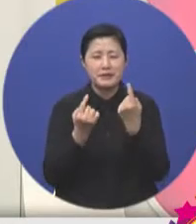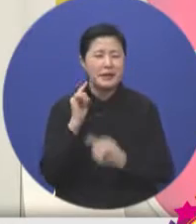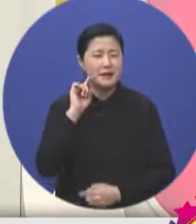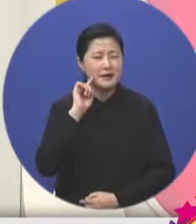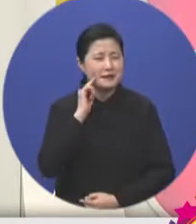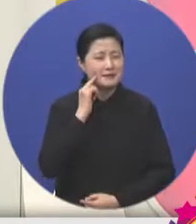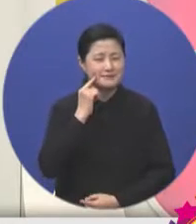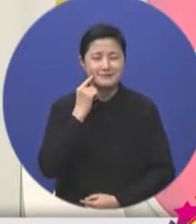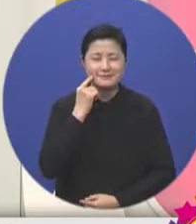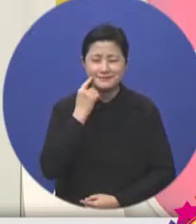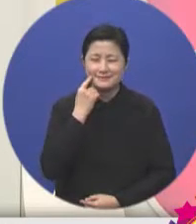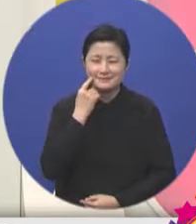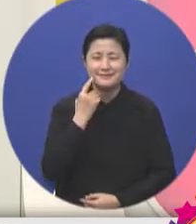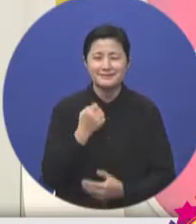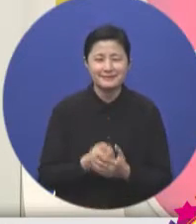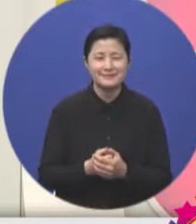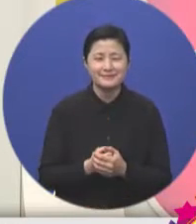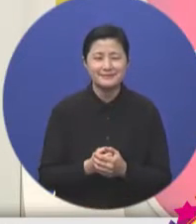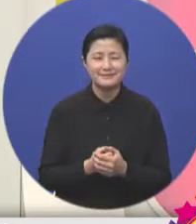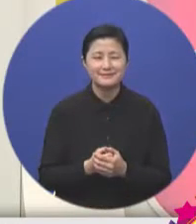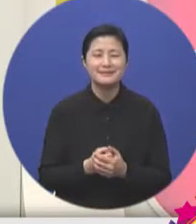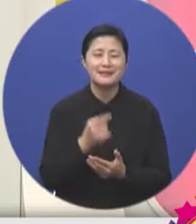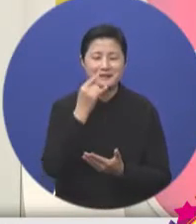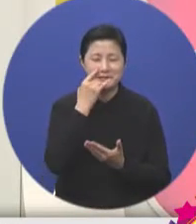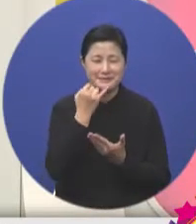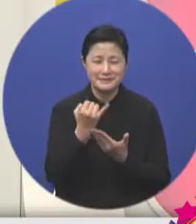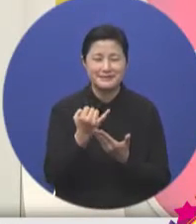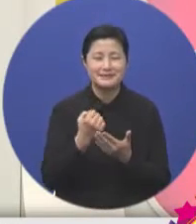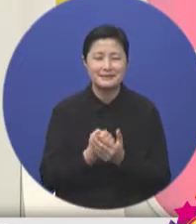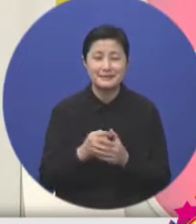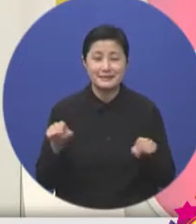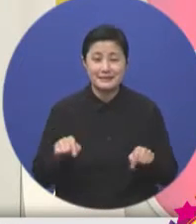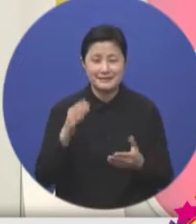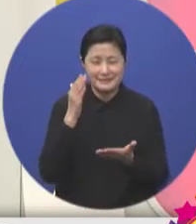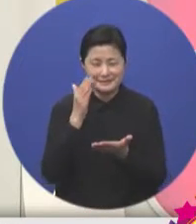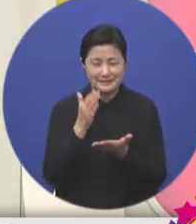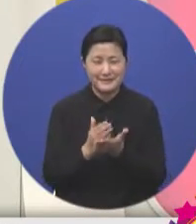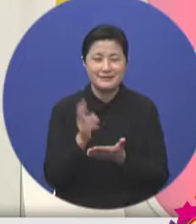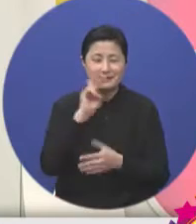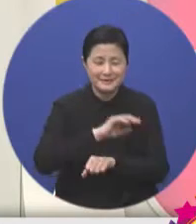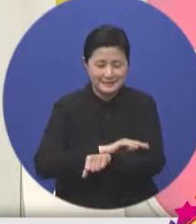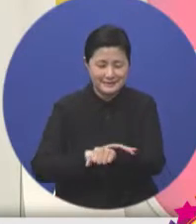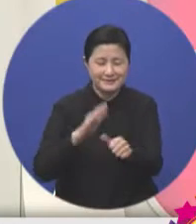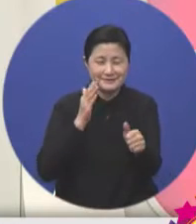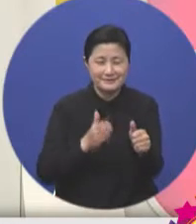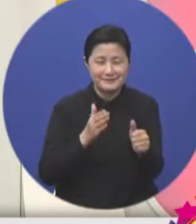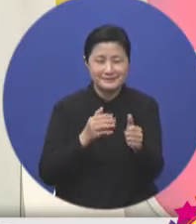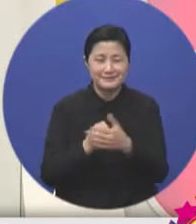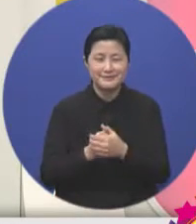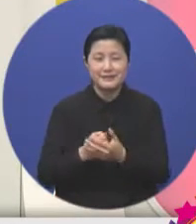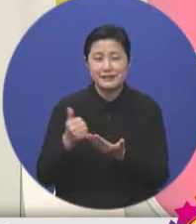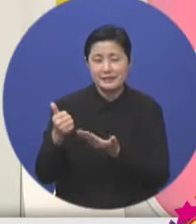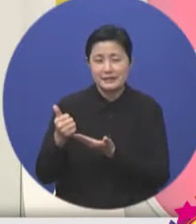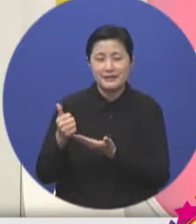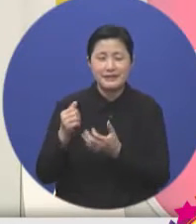예쁜. 자, 어머님. 예. 떨지 마시고요. 노래 잘 불러주세요. 아이고, 손빈